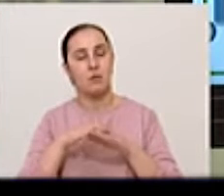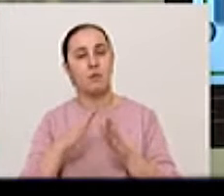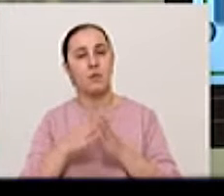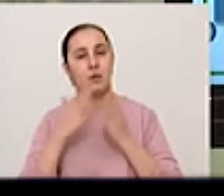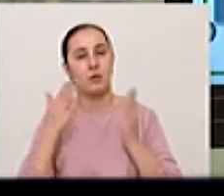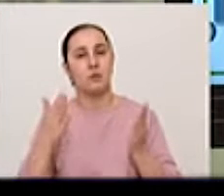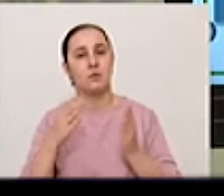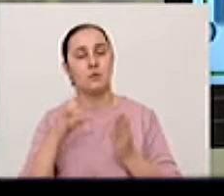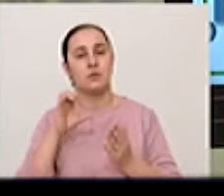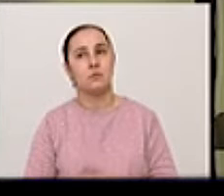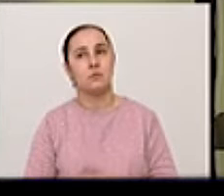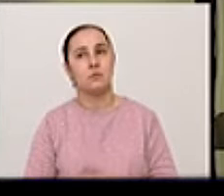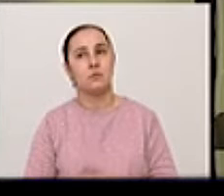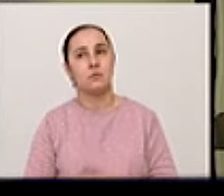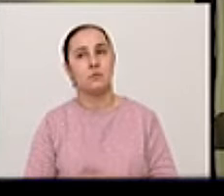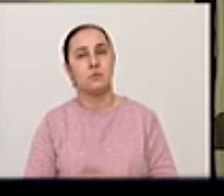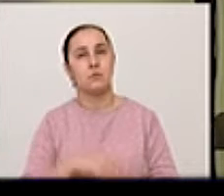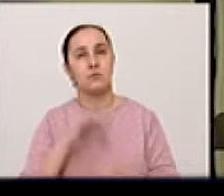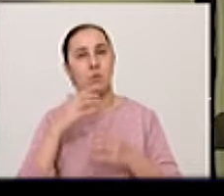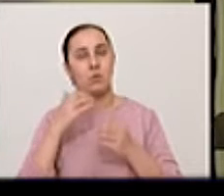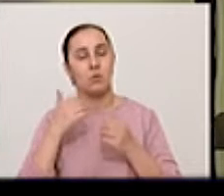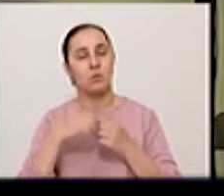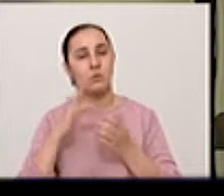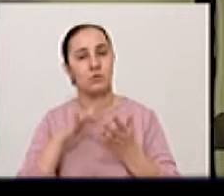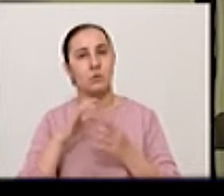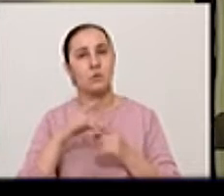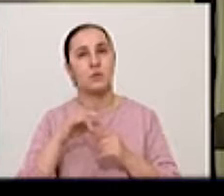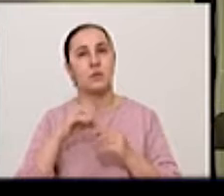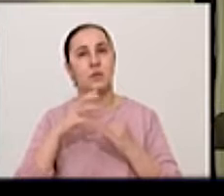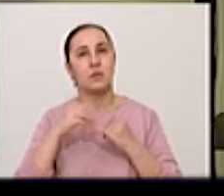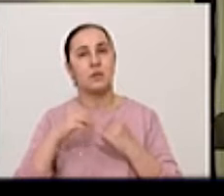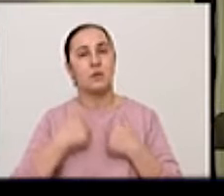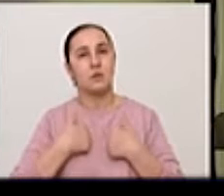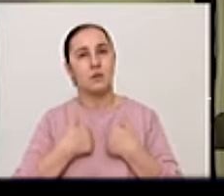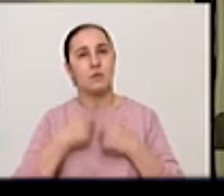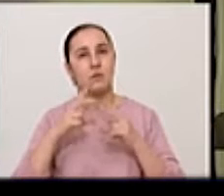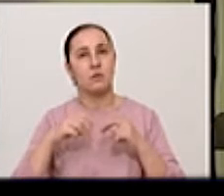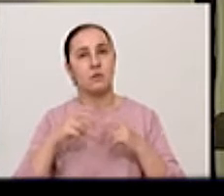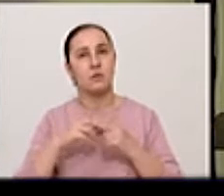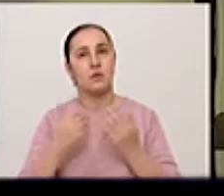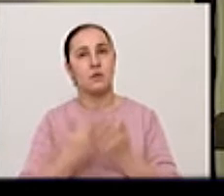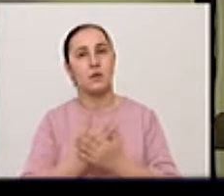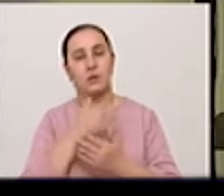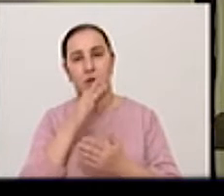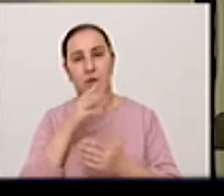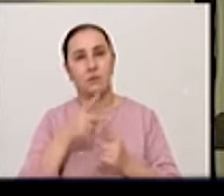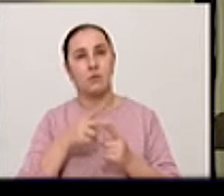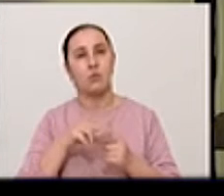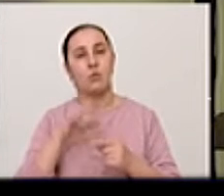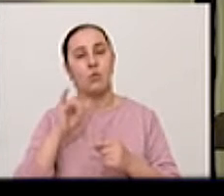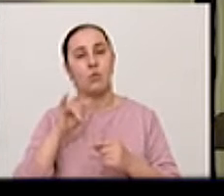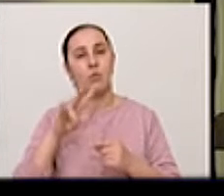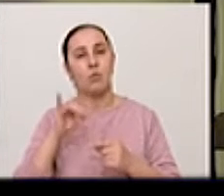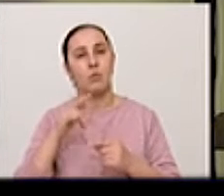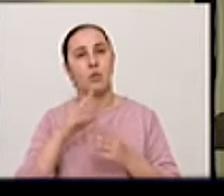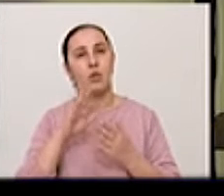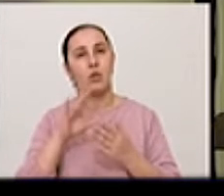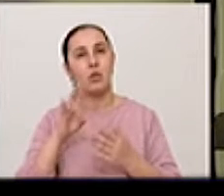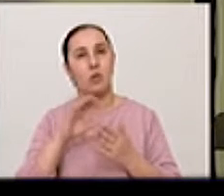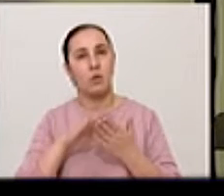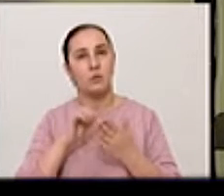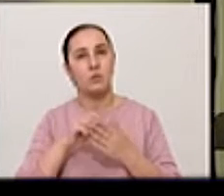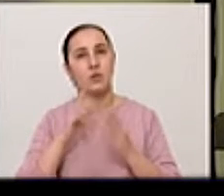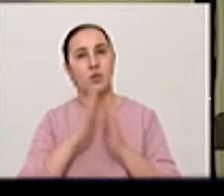kenglik stansiyasi. O'rta Osiyoda yer harakatini tekshirishning yangi davri Ulug'bek nomidagi